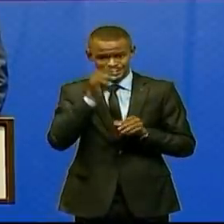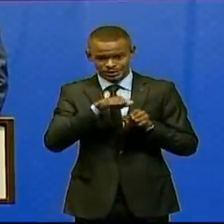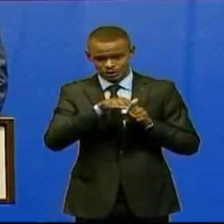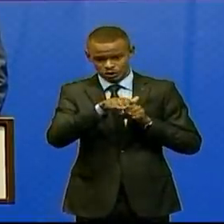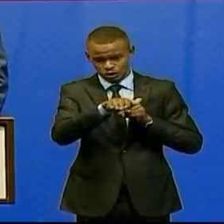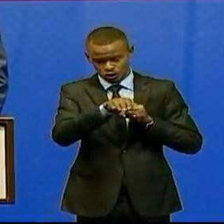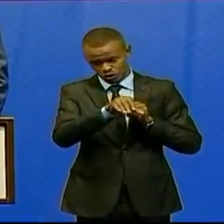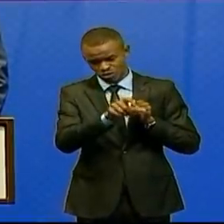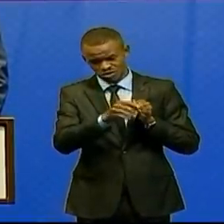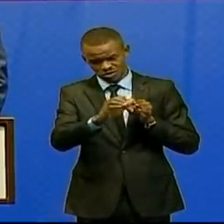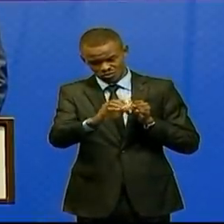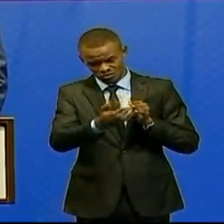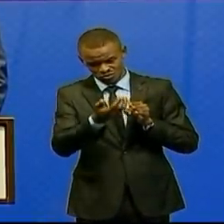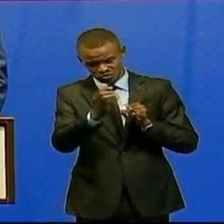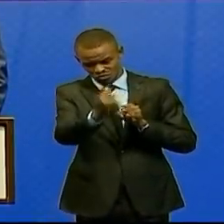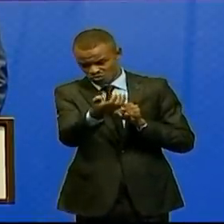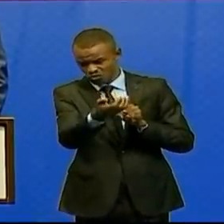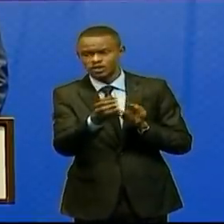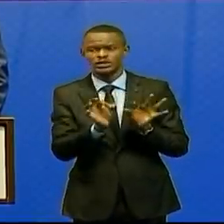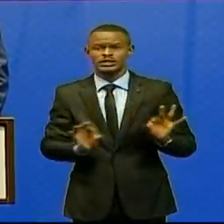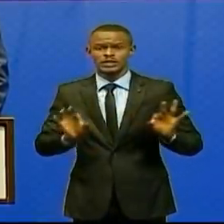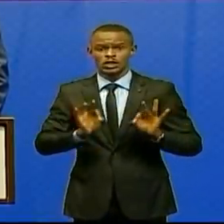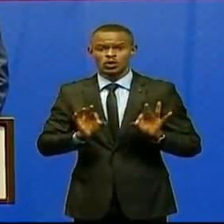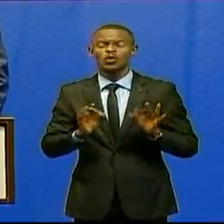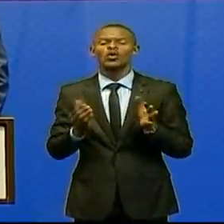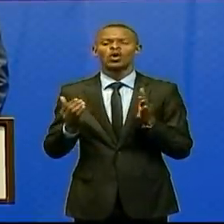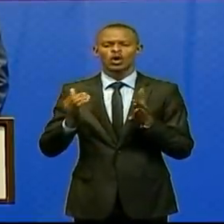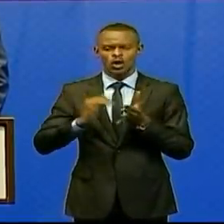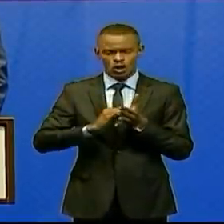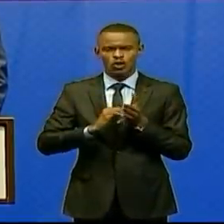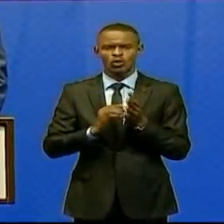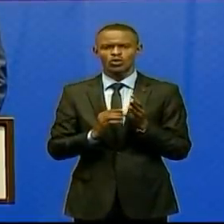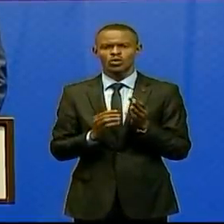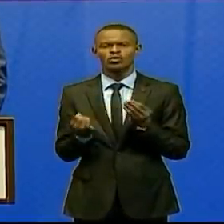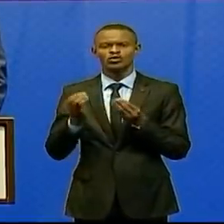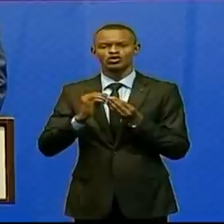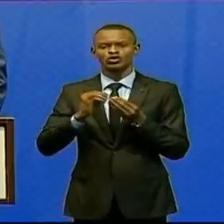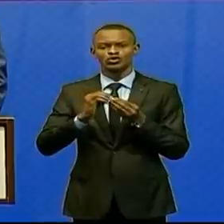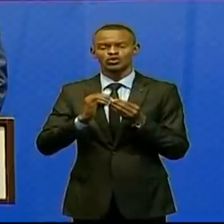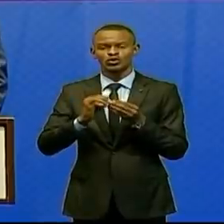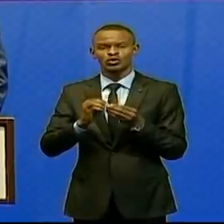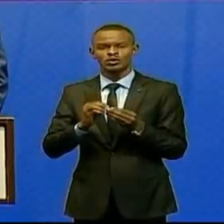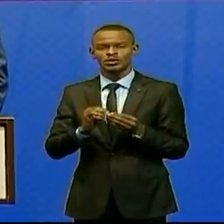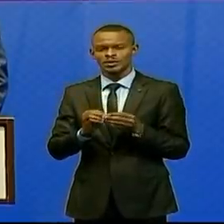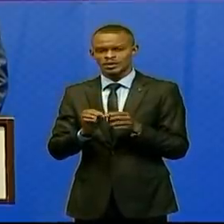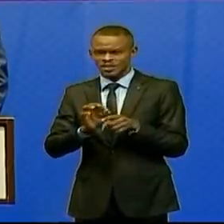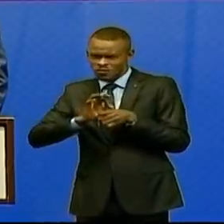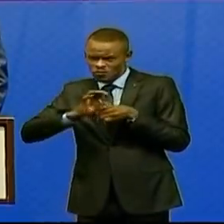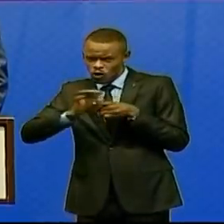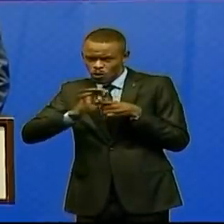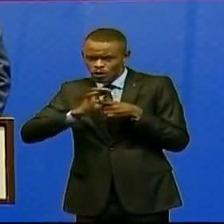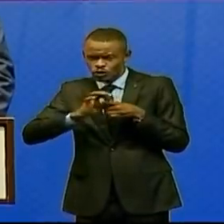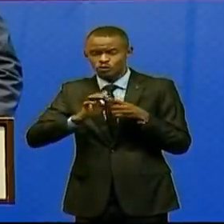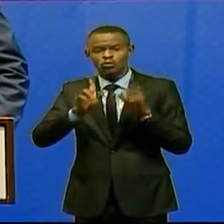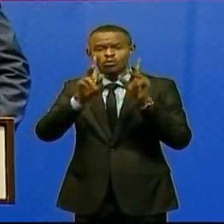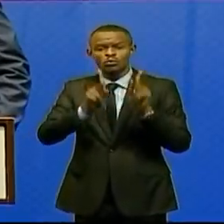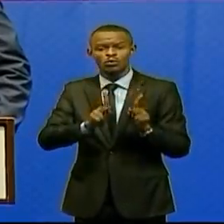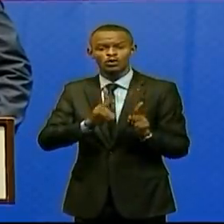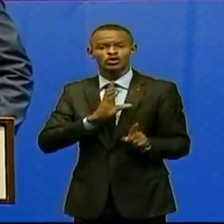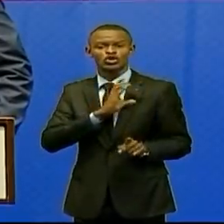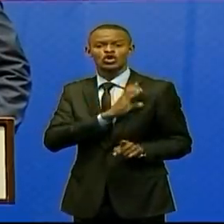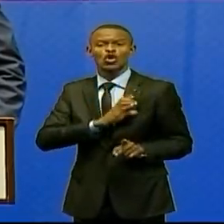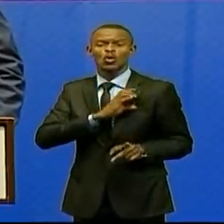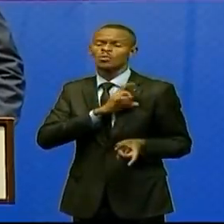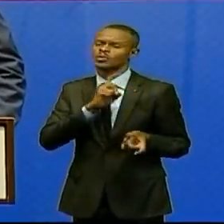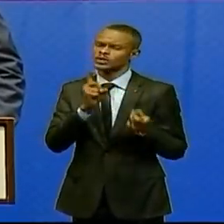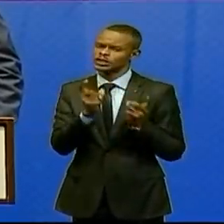campagne d'éducation civique de conducteurs et la mise en circulation d'un nouveau permis de conduire, ont été arrêtées et